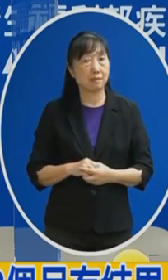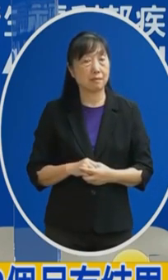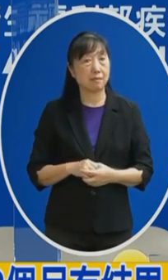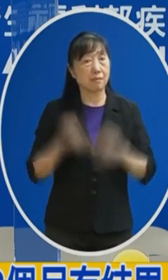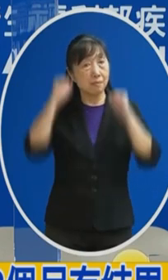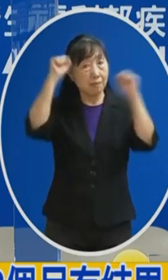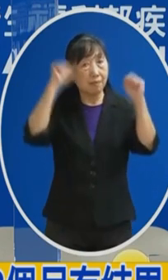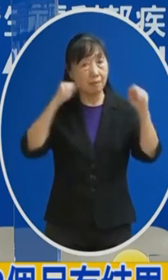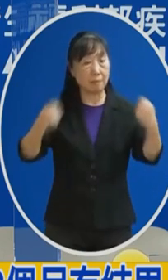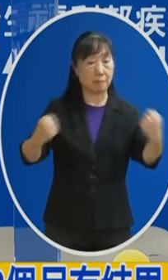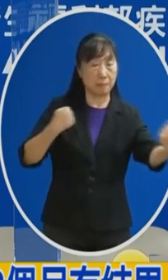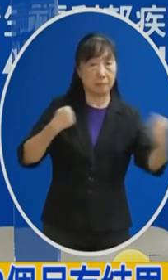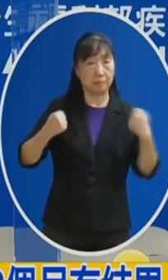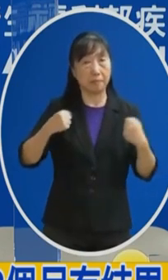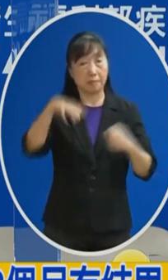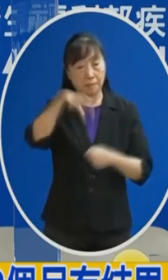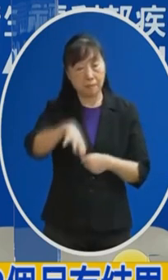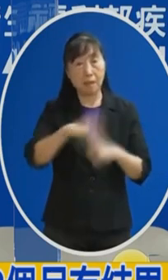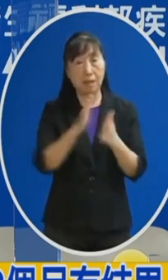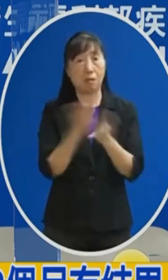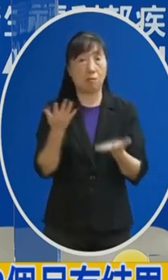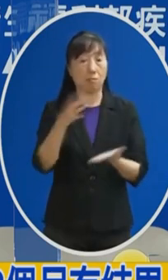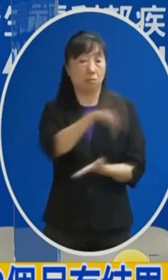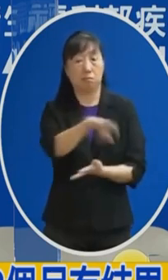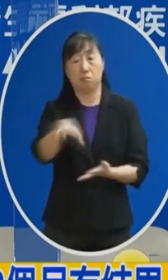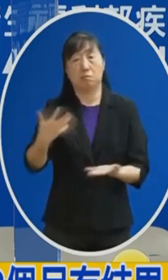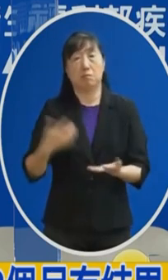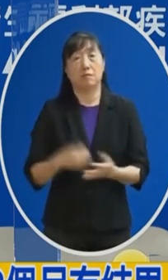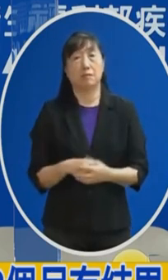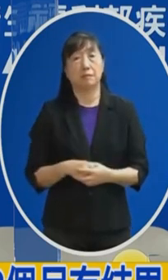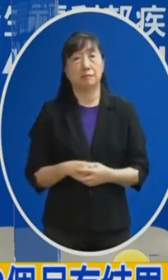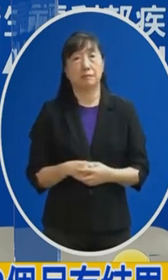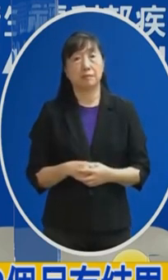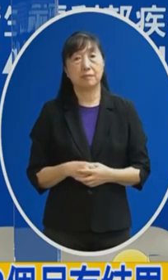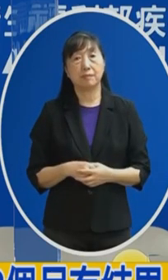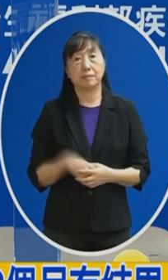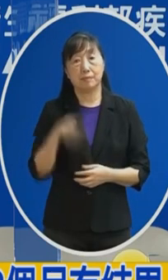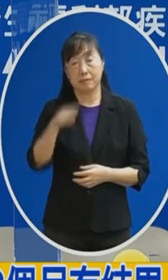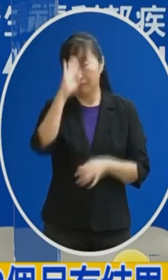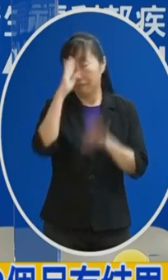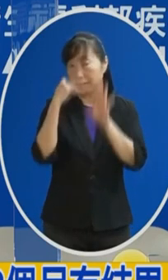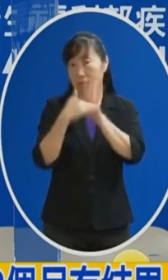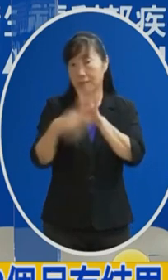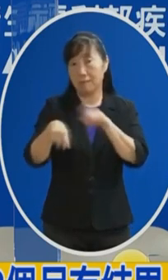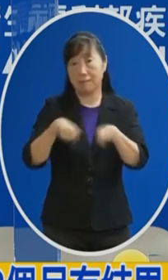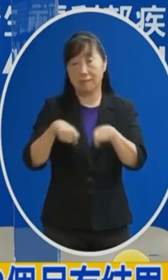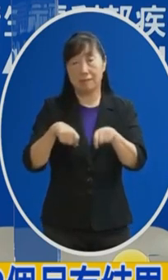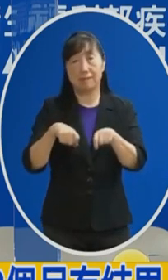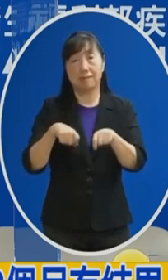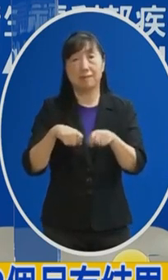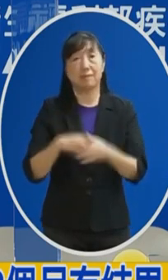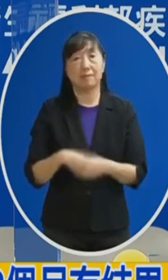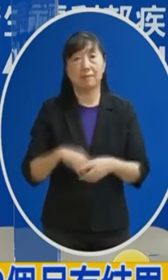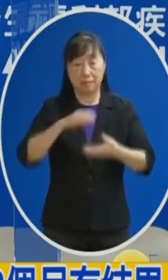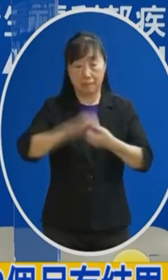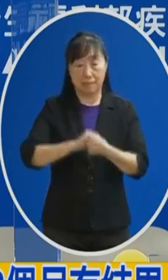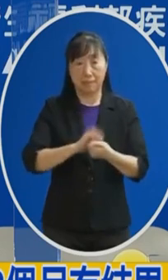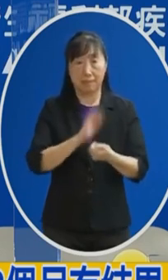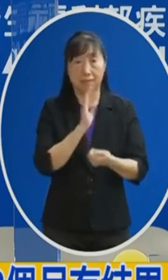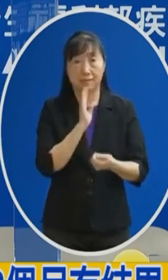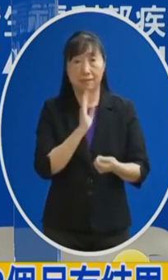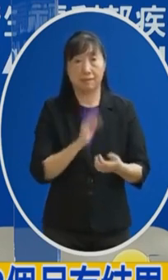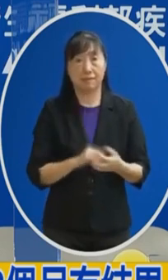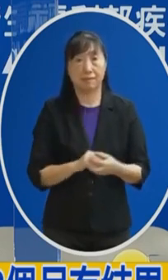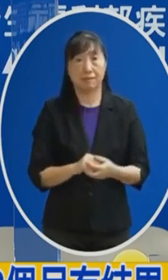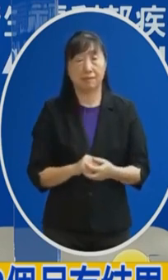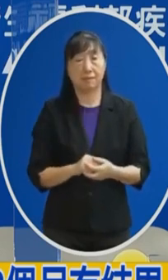场所、场馆等等，其实现在的这个整个防疫的计划里面都必须要涵盖。对，如